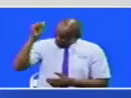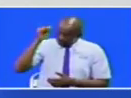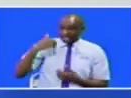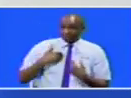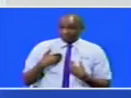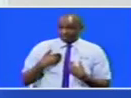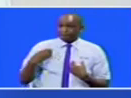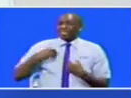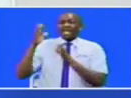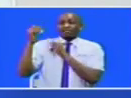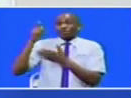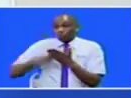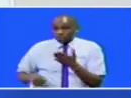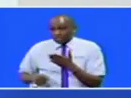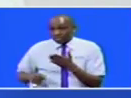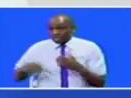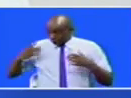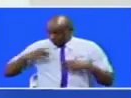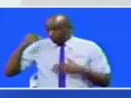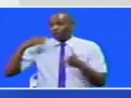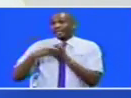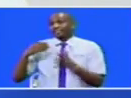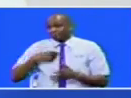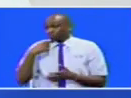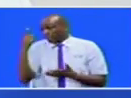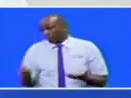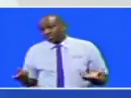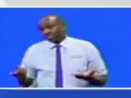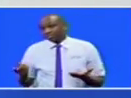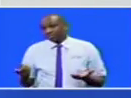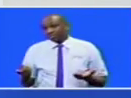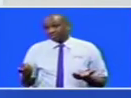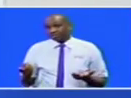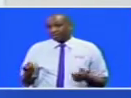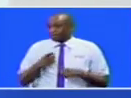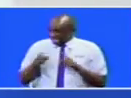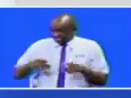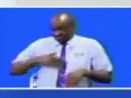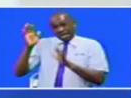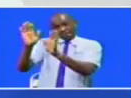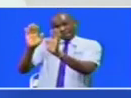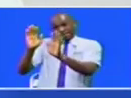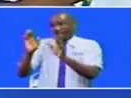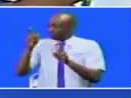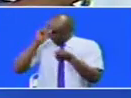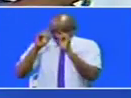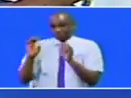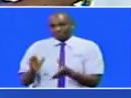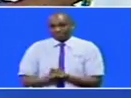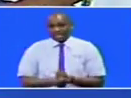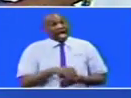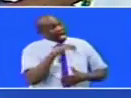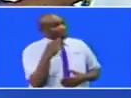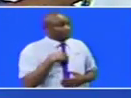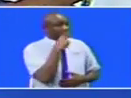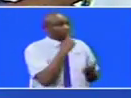hiyo. And I expect kwamba watu ambao wananipinga watasema kila ina jambo. But it's their freedom. Let them say what they want. Mombasa pia kuna wale